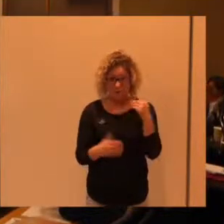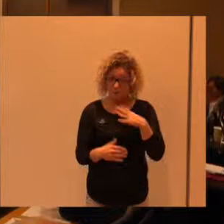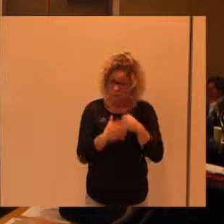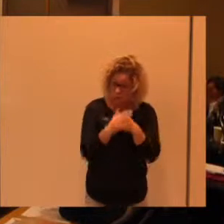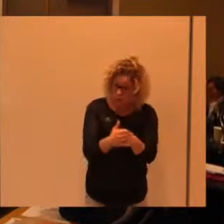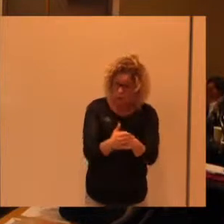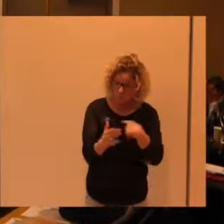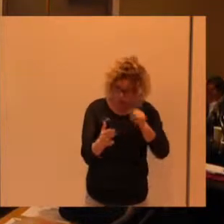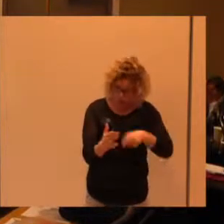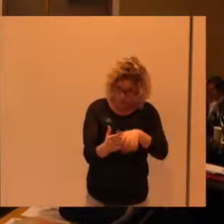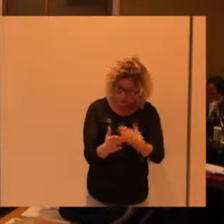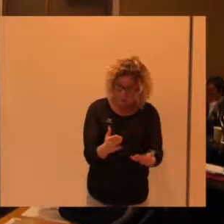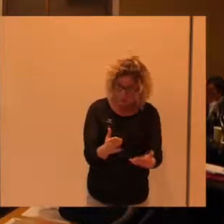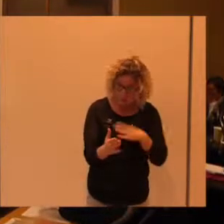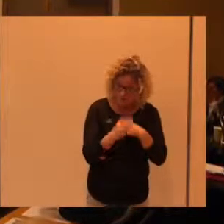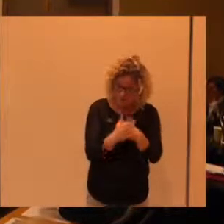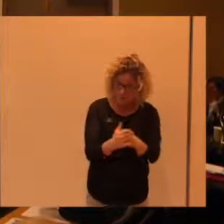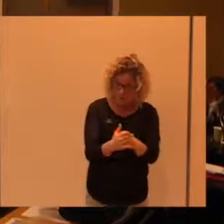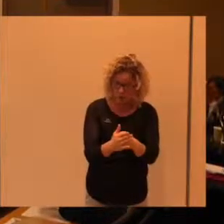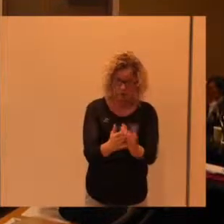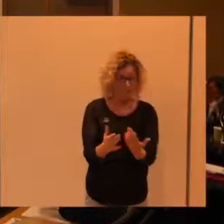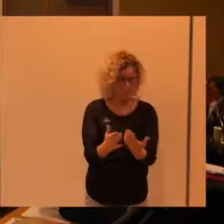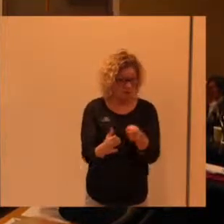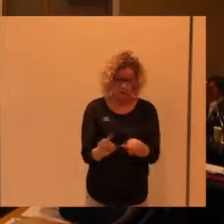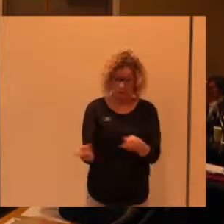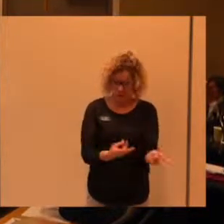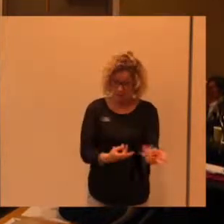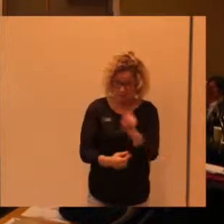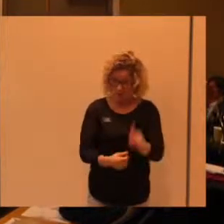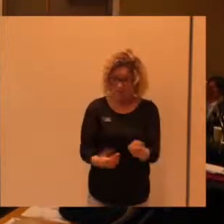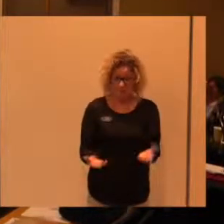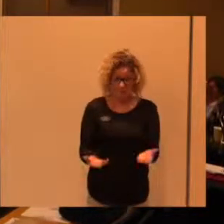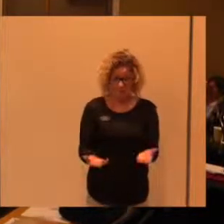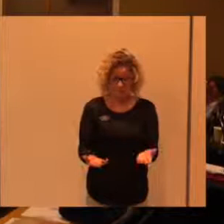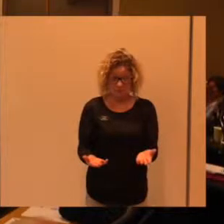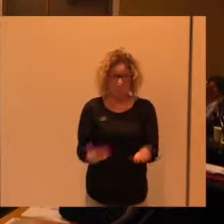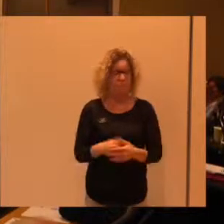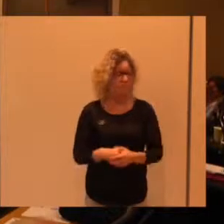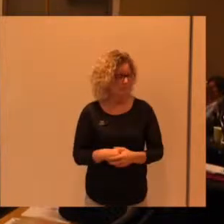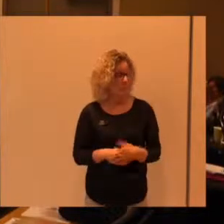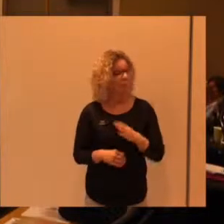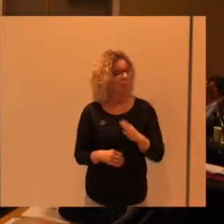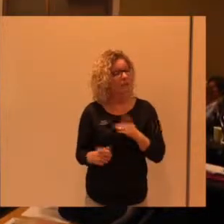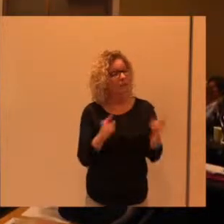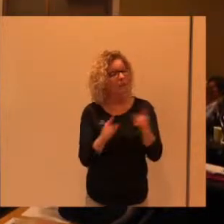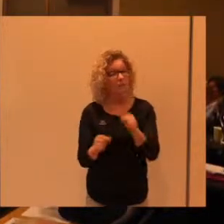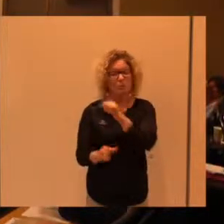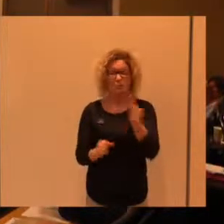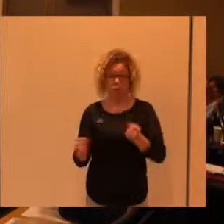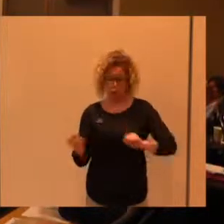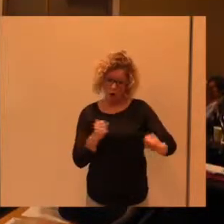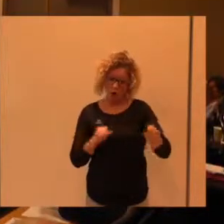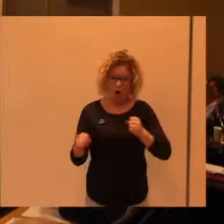för att ställa krav på teckenspråk i den standarden? Vi har människor som kanske har svårt att röra